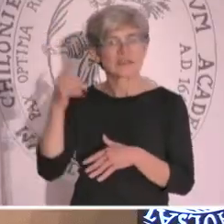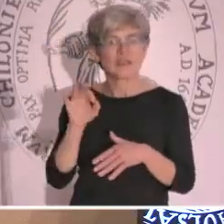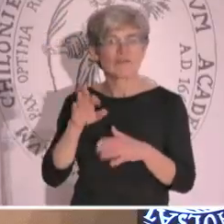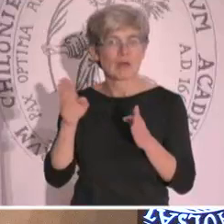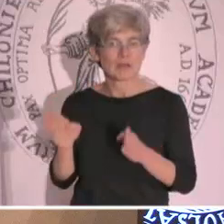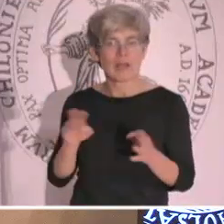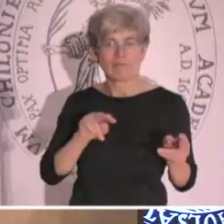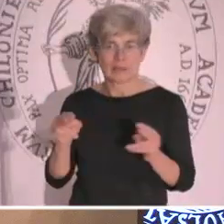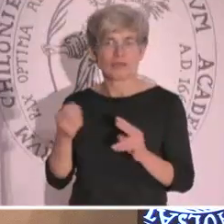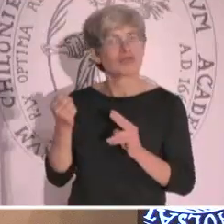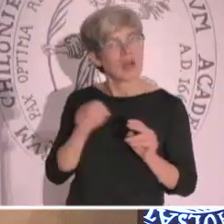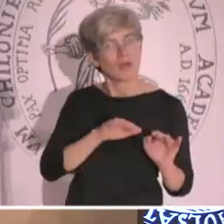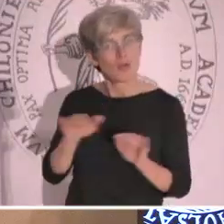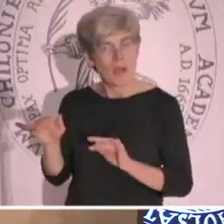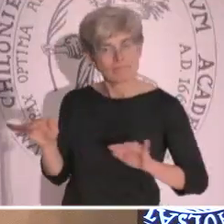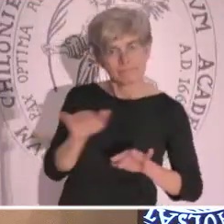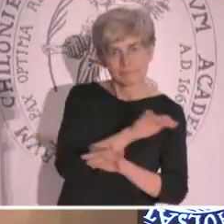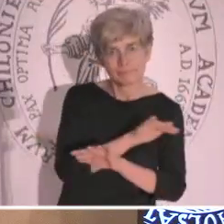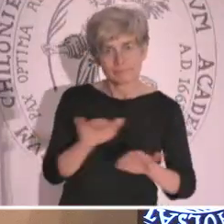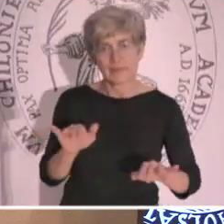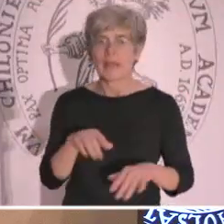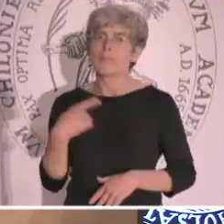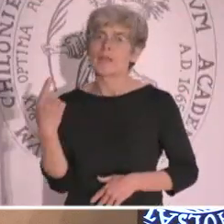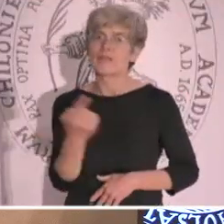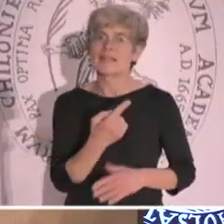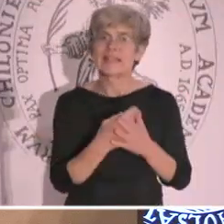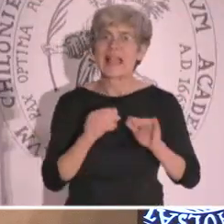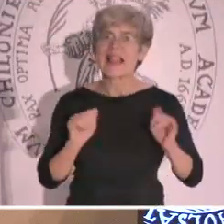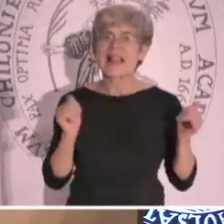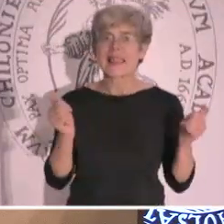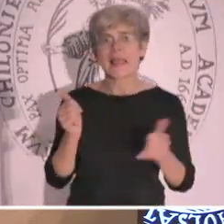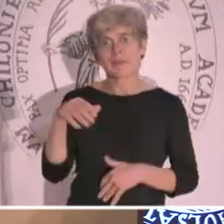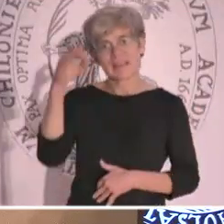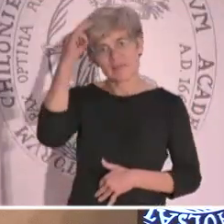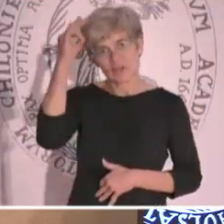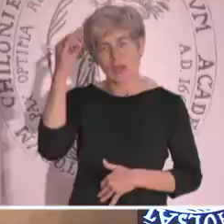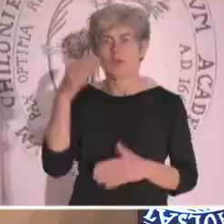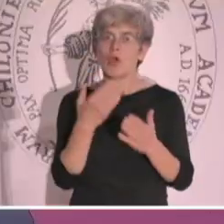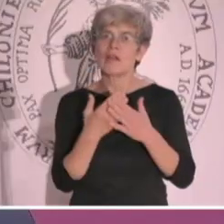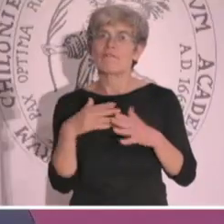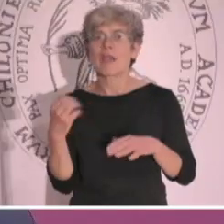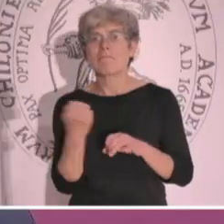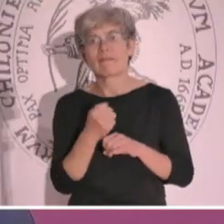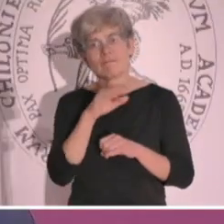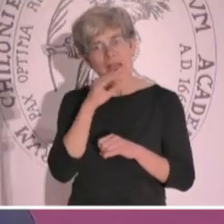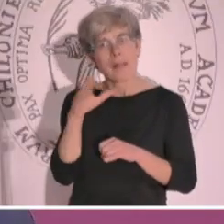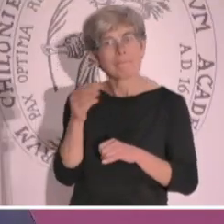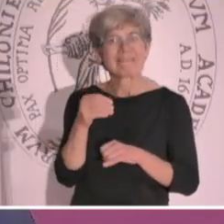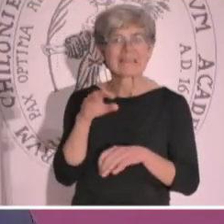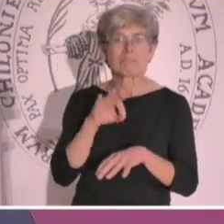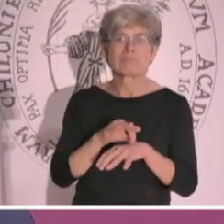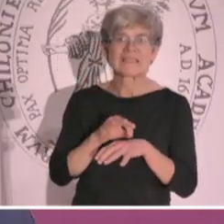auch bei den Lebenswissenschaften ganz intensiv. Wir haben Studiengang, denke ich mal, gemeinsam mit der medizinischen Fakultät machen, die Biochemie. Wir